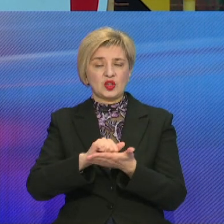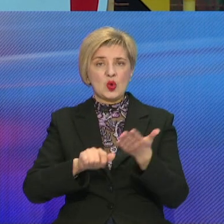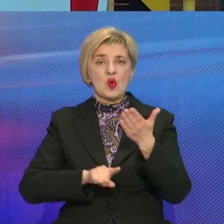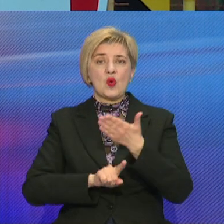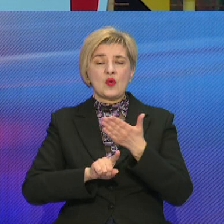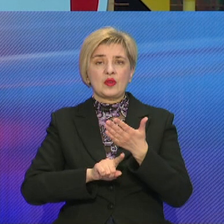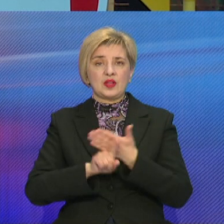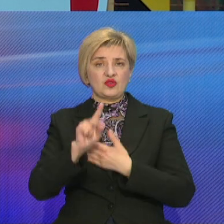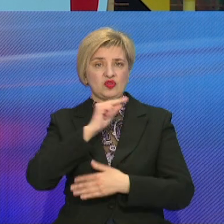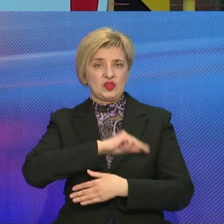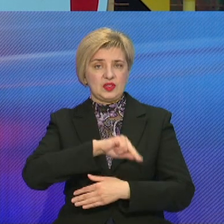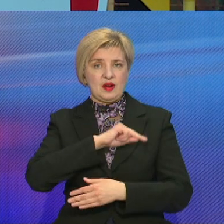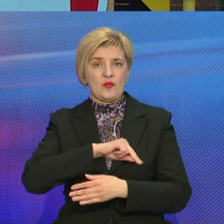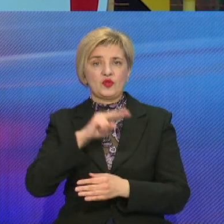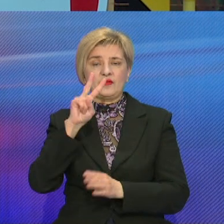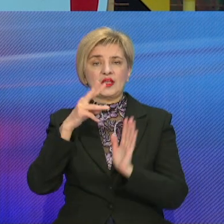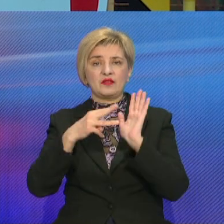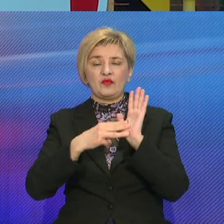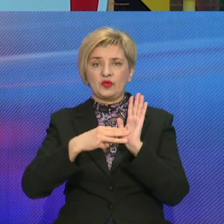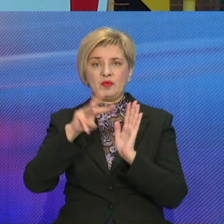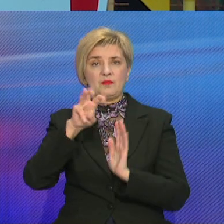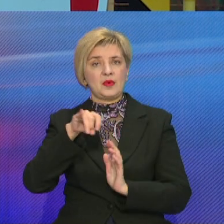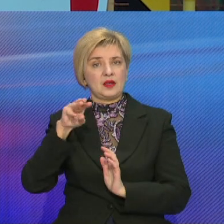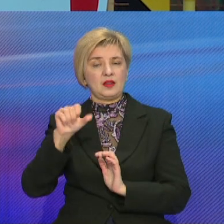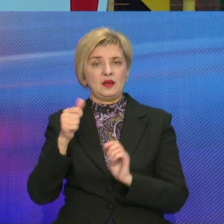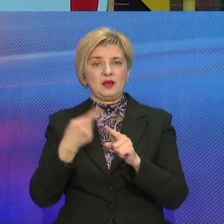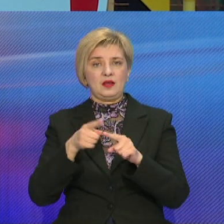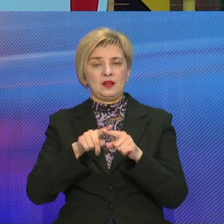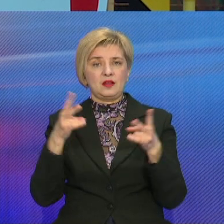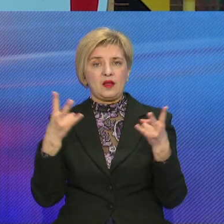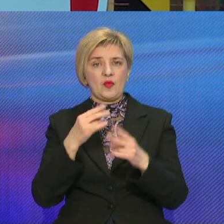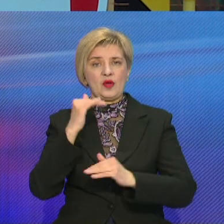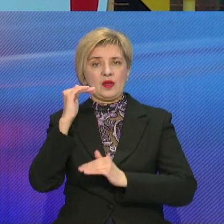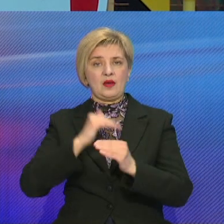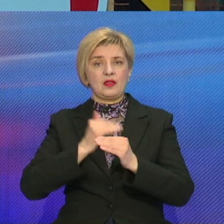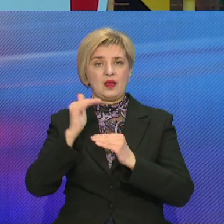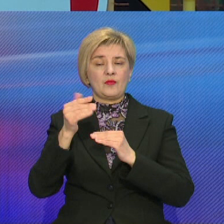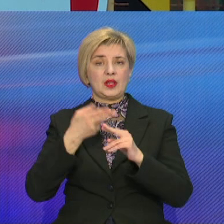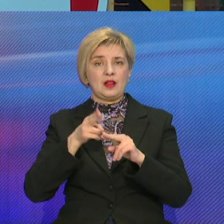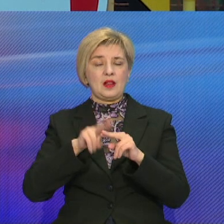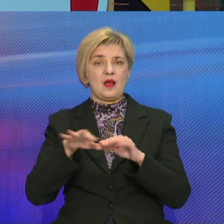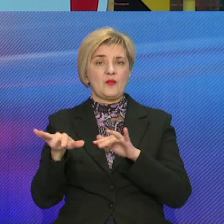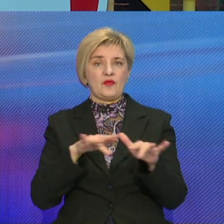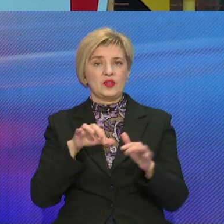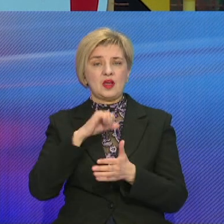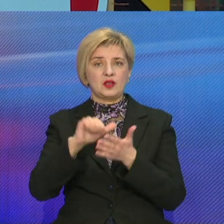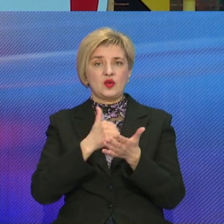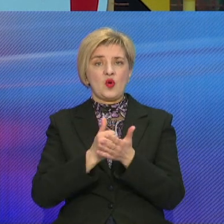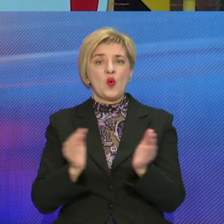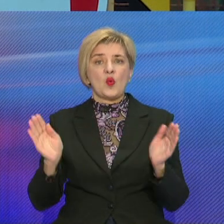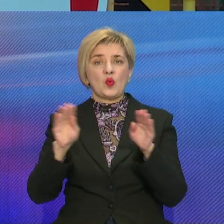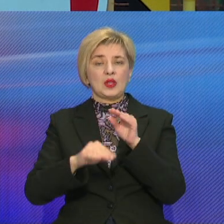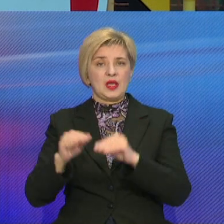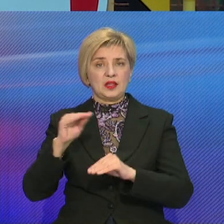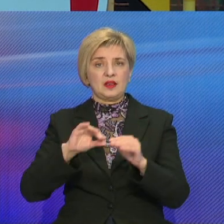почалися 28 сакавіка. Це необхідний етап для проведення основного – укладки верхнього слоя асфальтового покриття